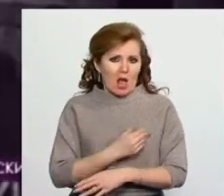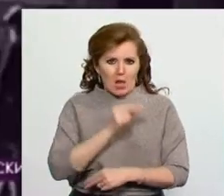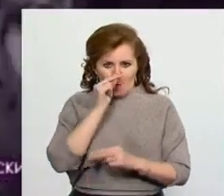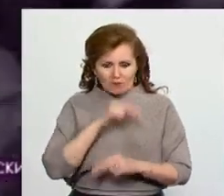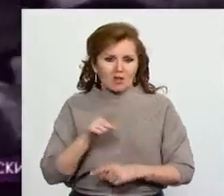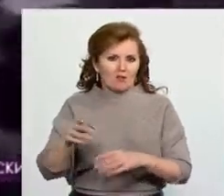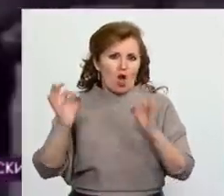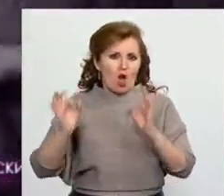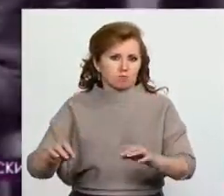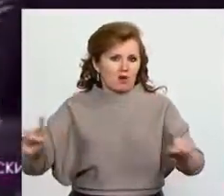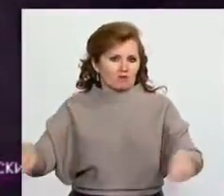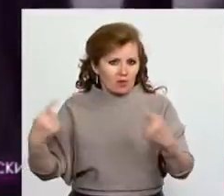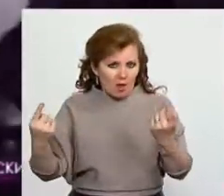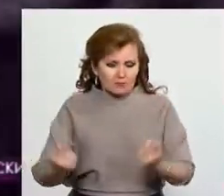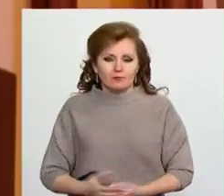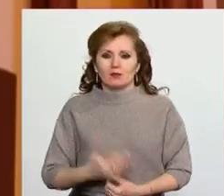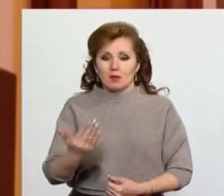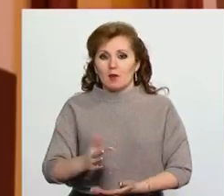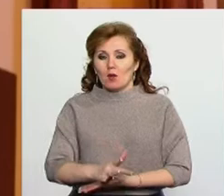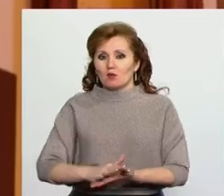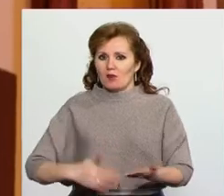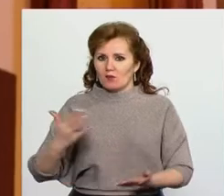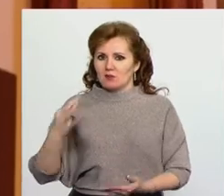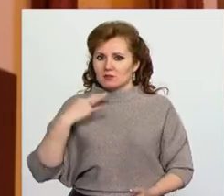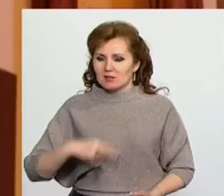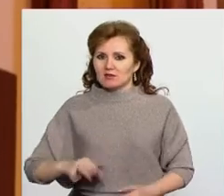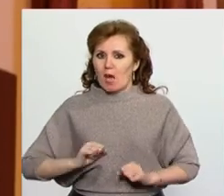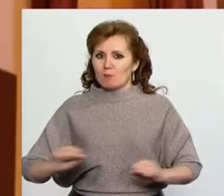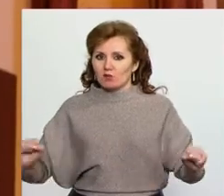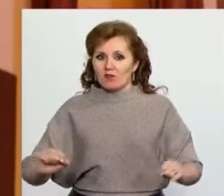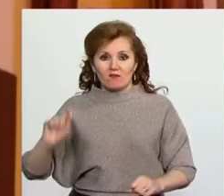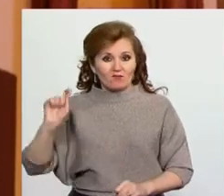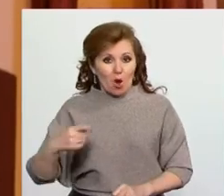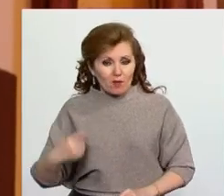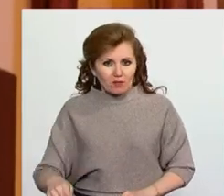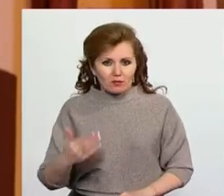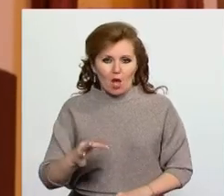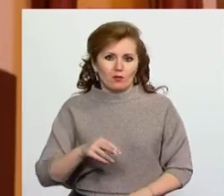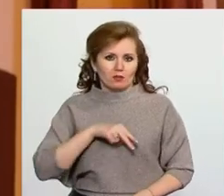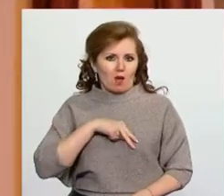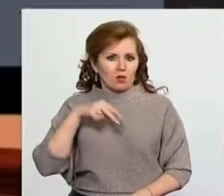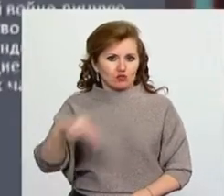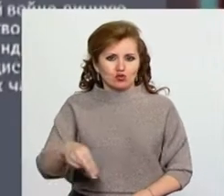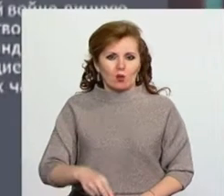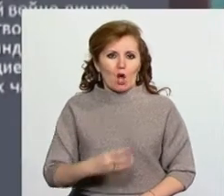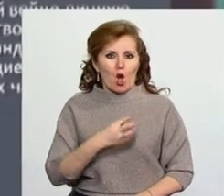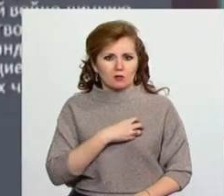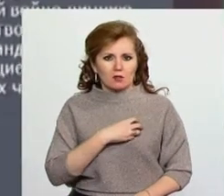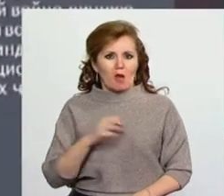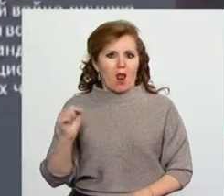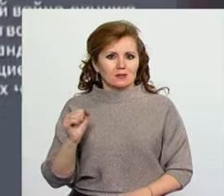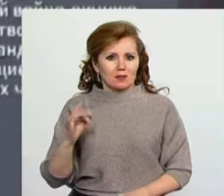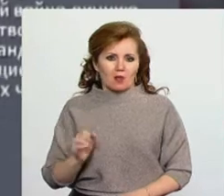Достойным продолжением Михаила Тилька стал его сын за подвиги в Великой Отечественной войне. Он награжден орденом Александра